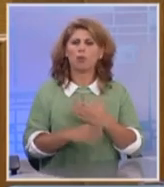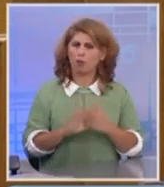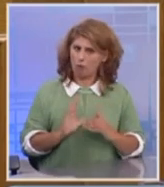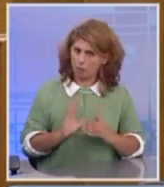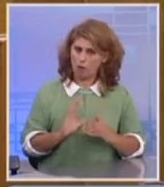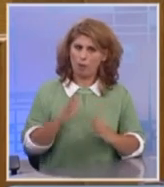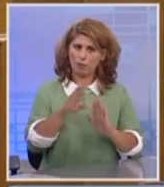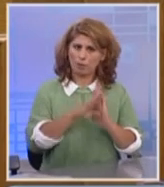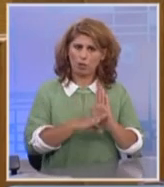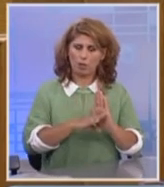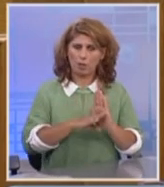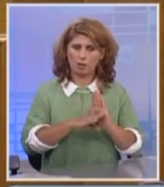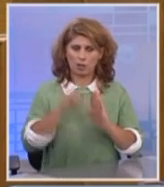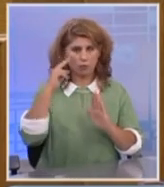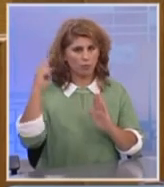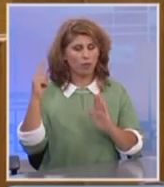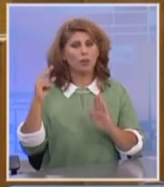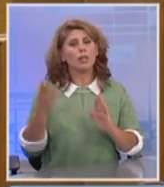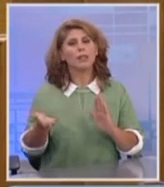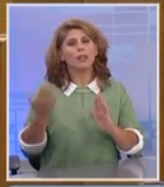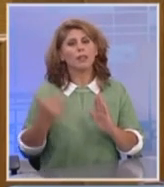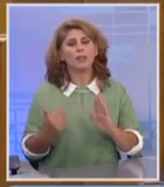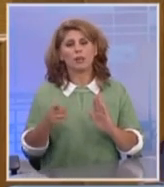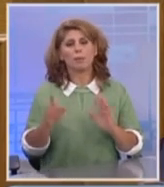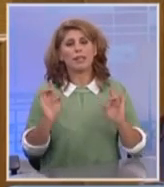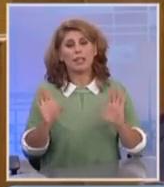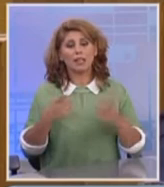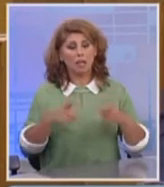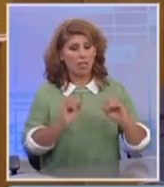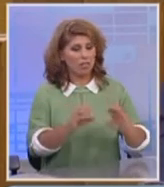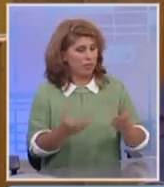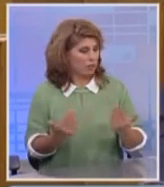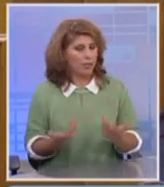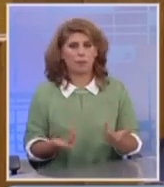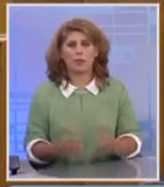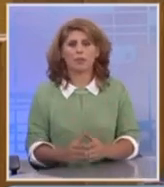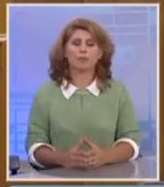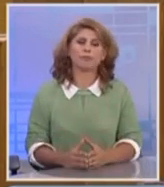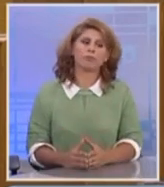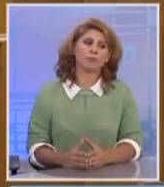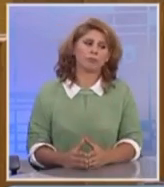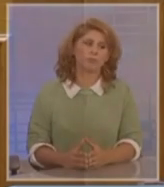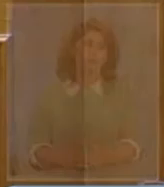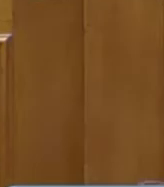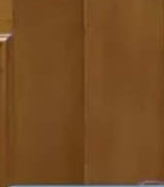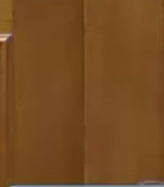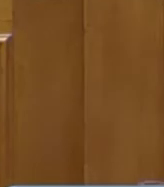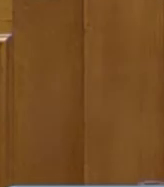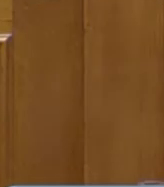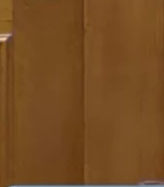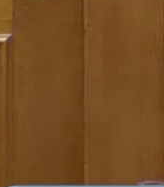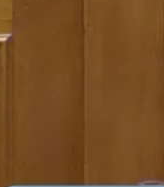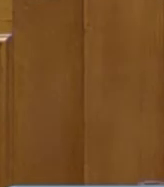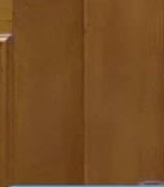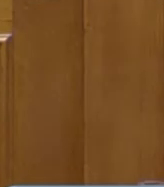από τα προγράμματα σπουδών, μιας και δεν υπάρχει και κανείς να τα διδάξει. Έχουμε με λίγα λόγια